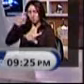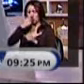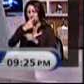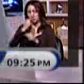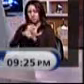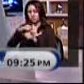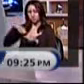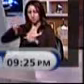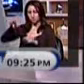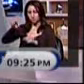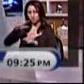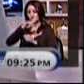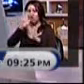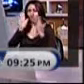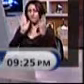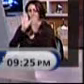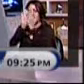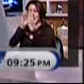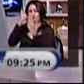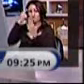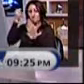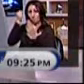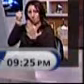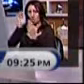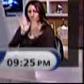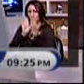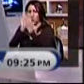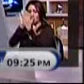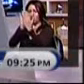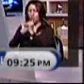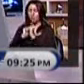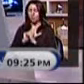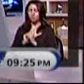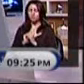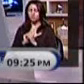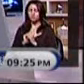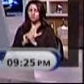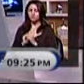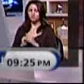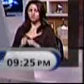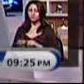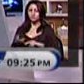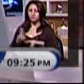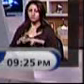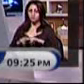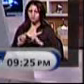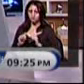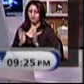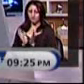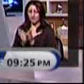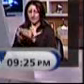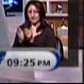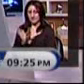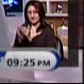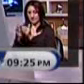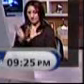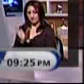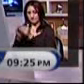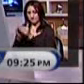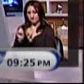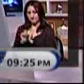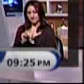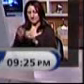بالدولة المصرية. فانا بفضل لفظ المقاومة، دي نمرة واحد. نمرة اتنين، انه الاحزاب او